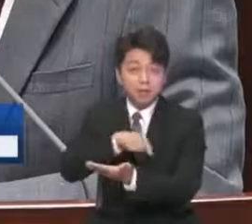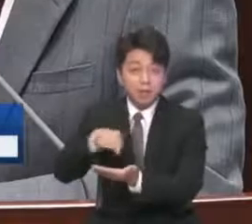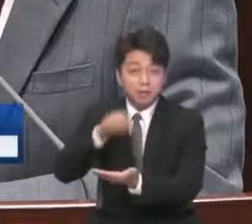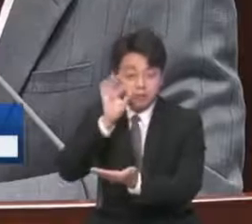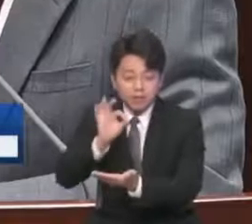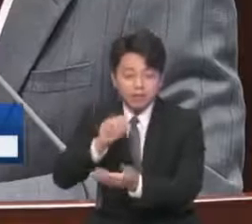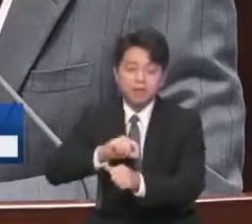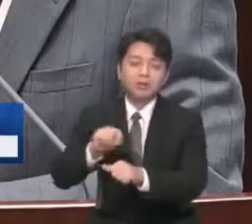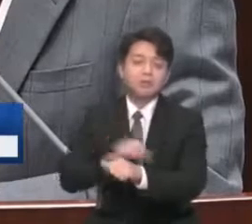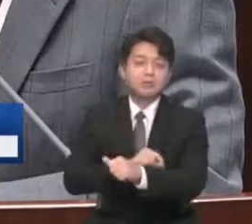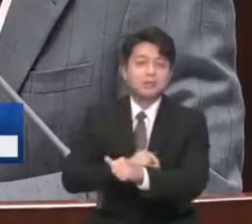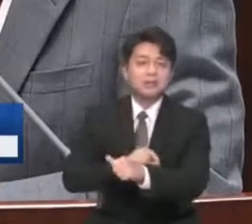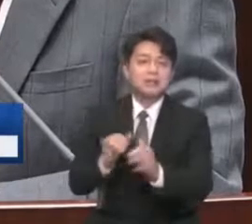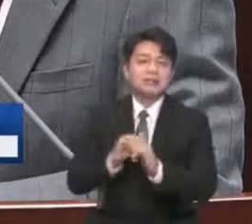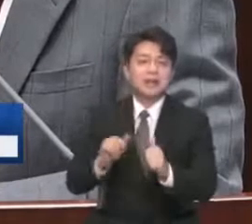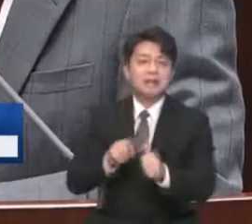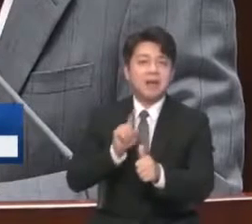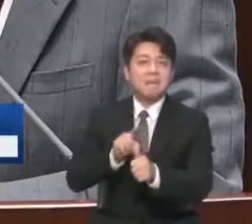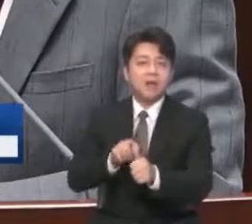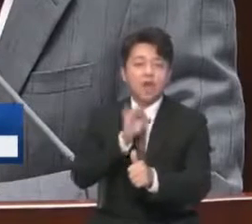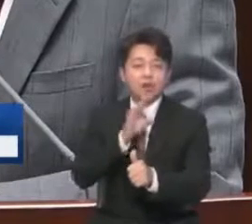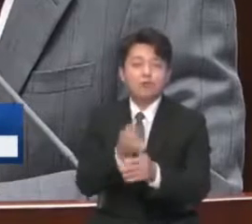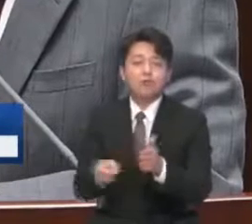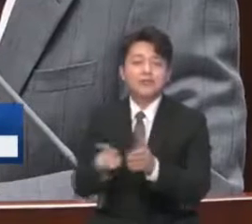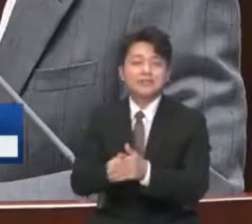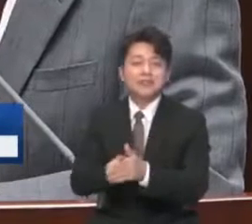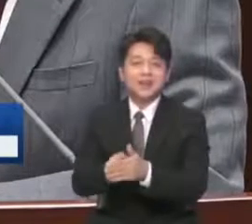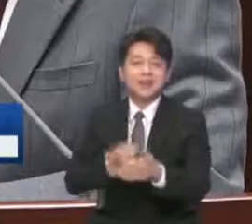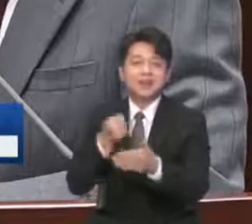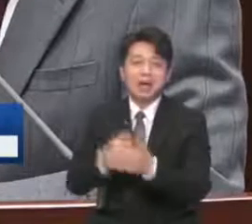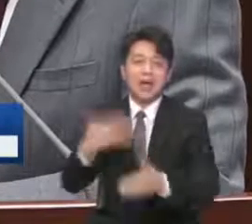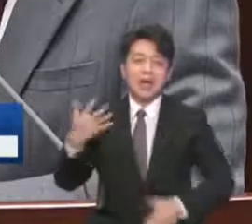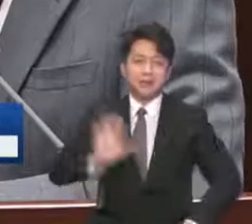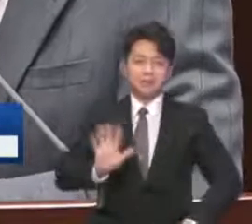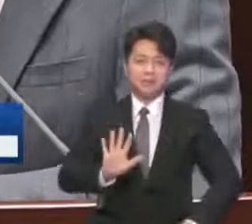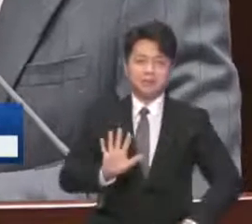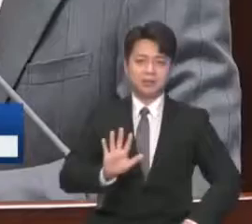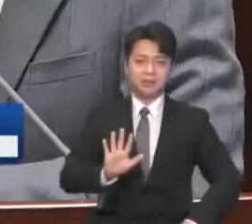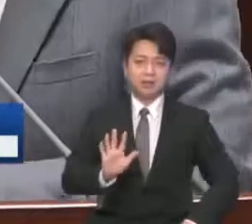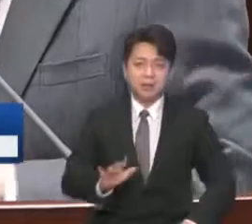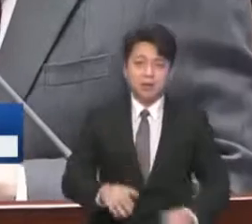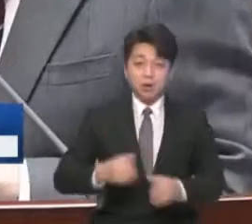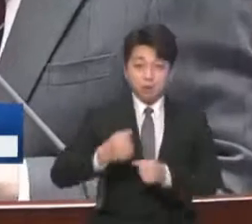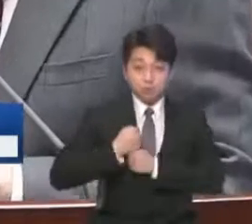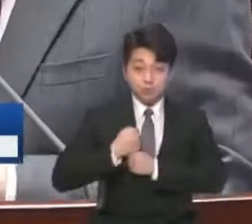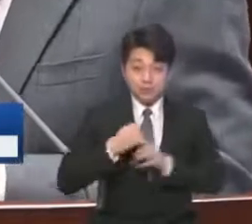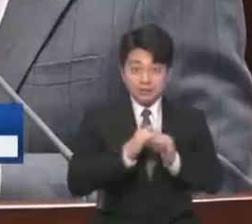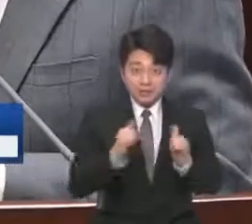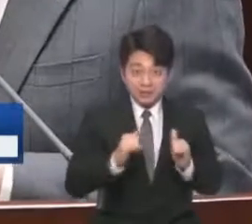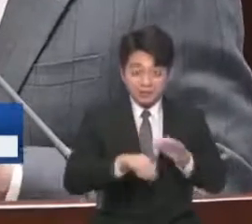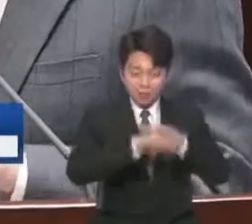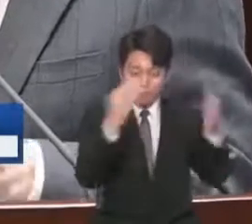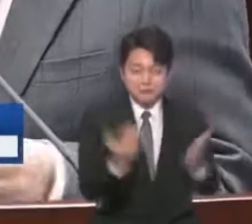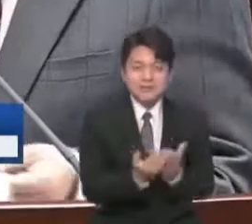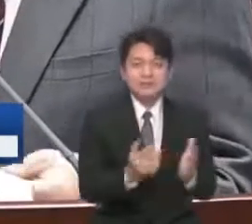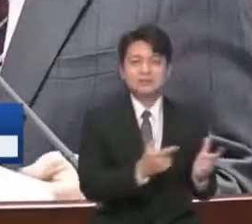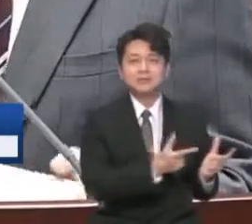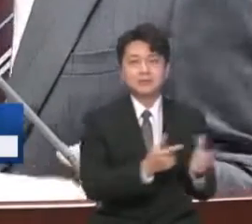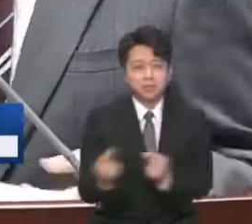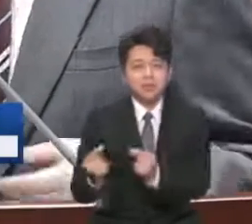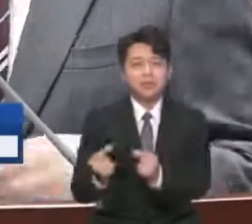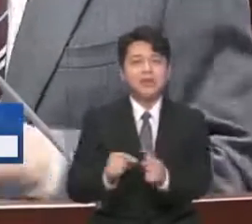명을 위해서 있는 규정이나 훈령이 아닙니다. 다 모든 장병들한테 그런 혜택이 들어갈